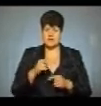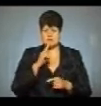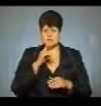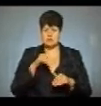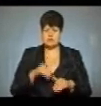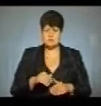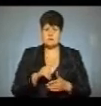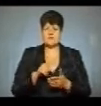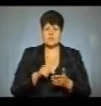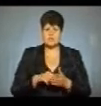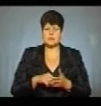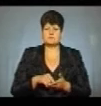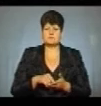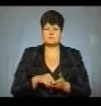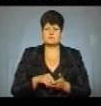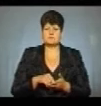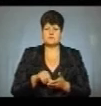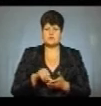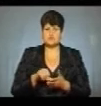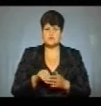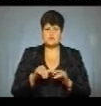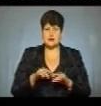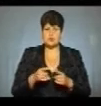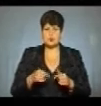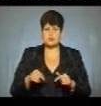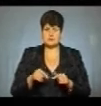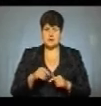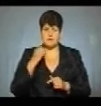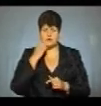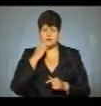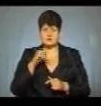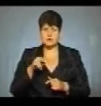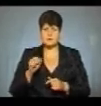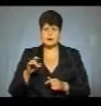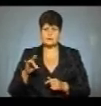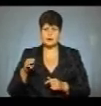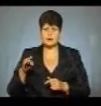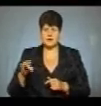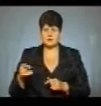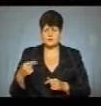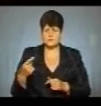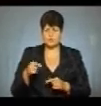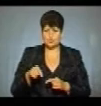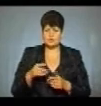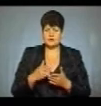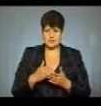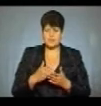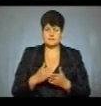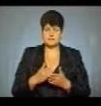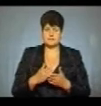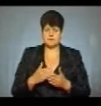питання присутності діяльності такої організації, як Московський патріархат на Тернопільщині. Тут особливо тут є